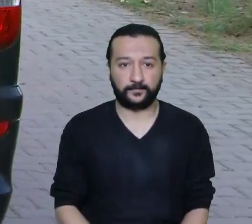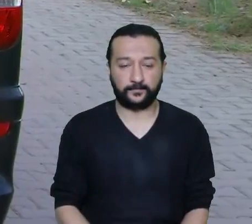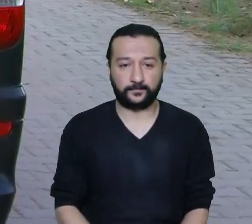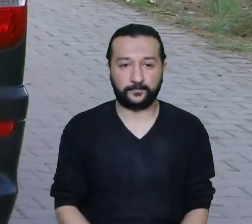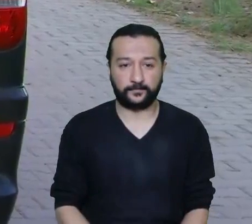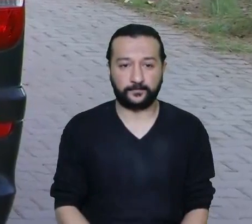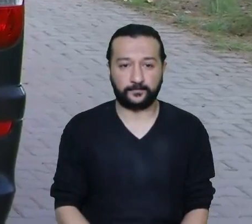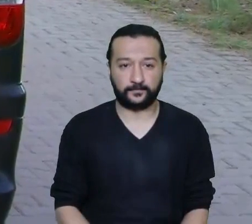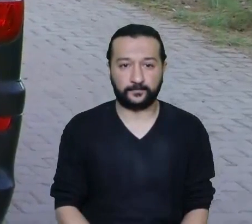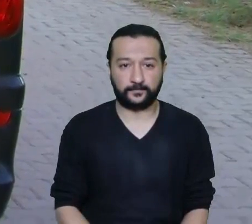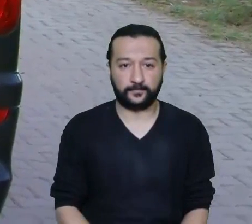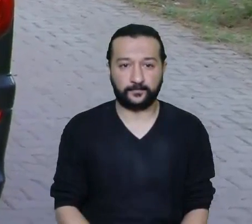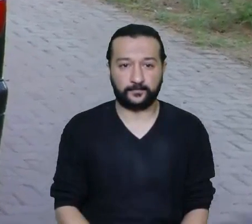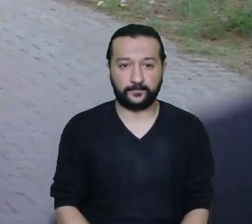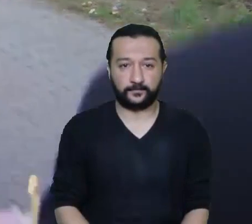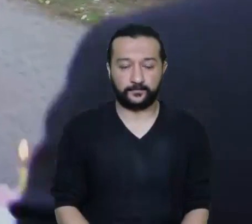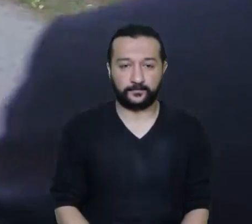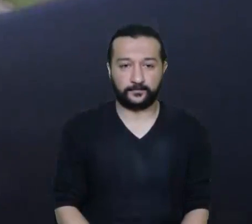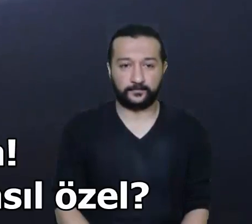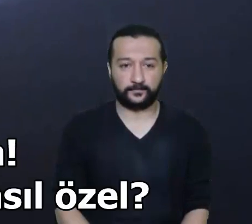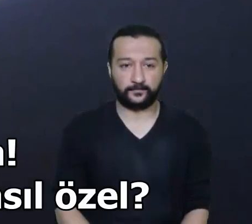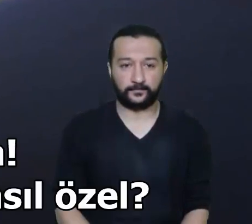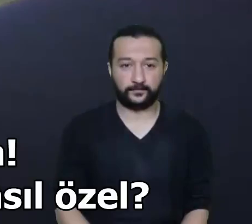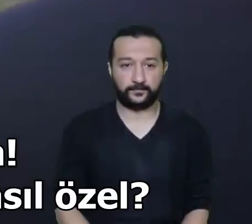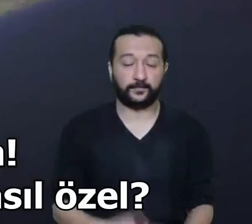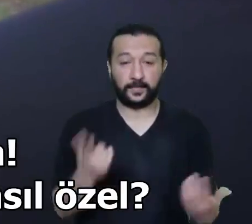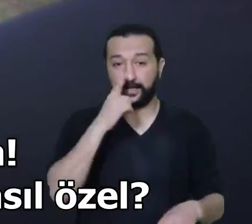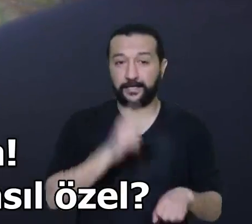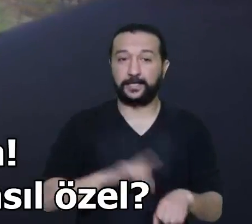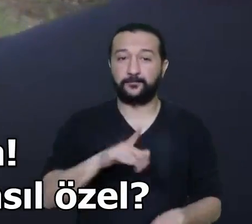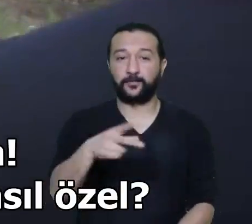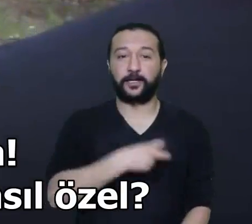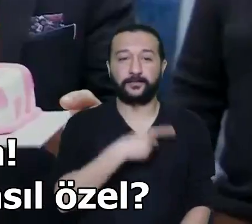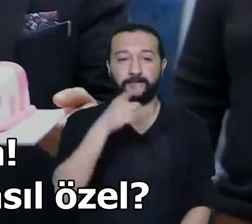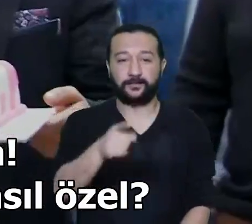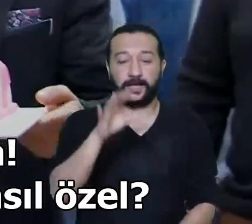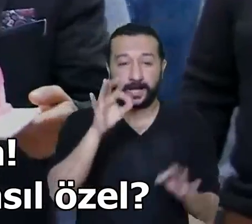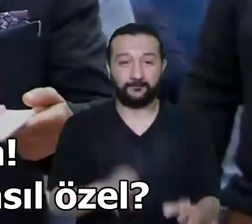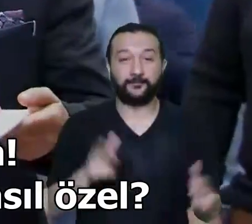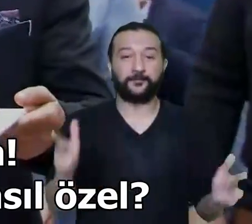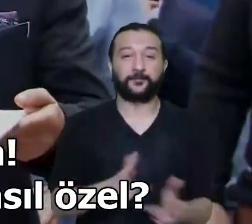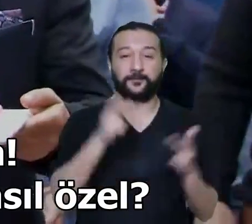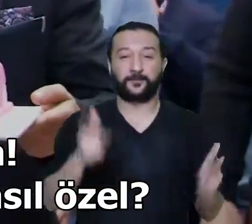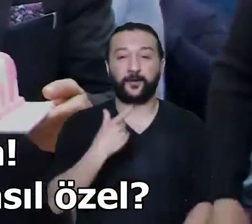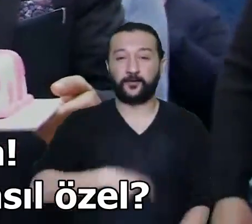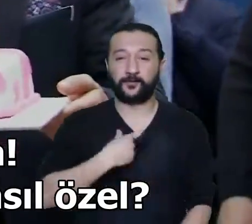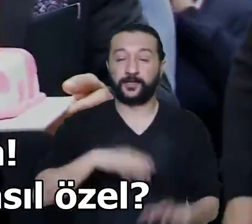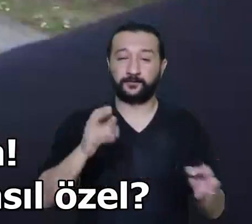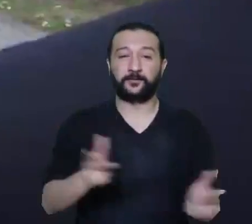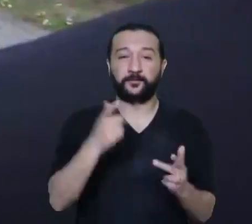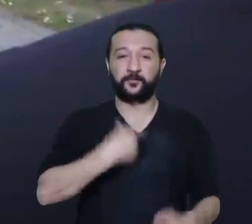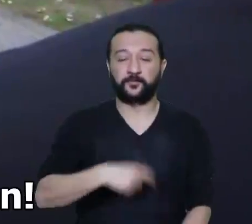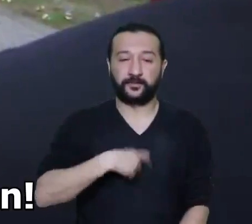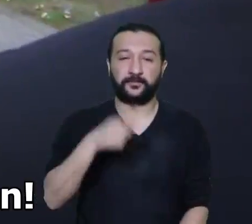Rüyam kulaklıklarını çıkardı, ağlamaklı indi minibüsten. Ya inanmıyorum aşkım ya, hem de nasıl özel ya, hem de